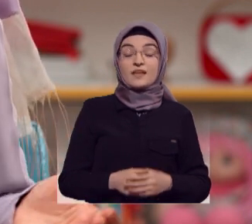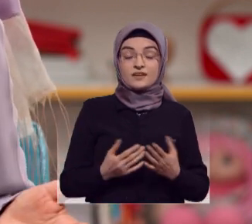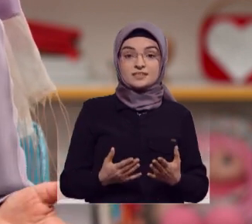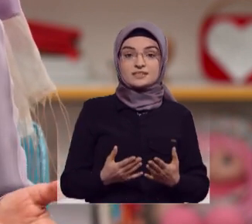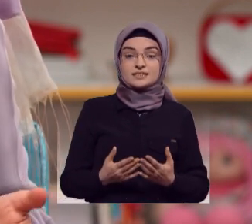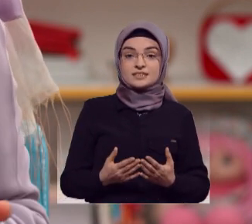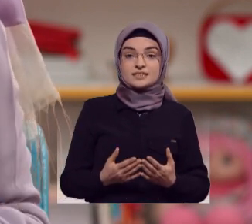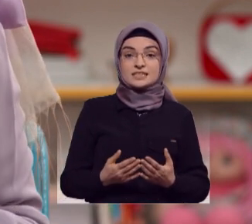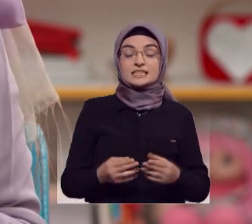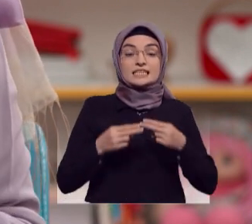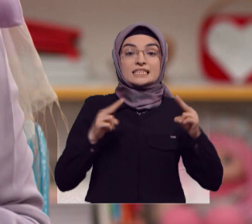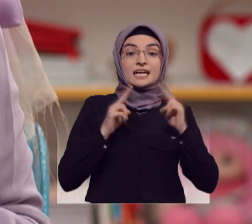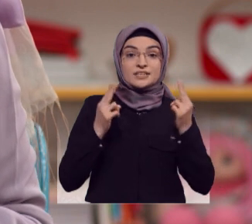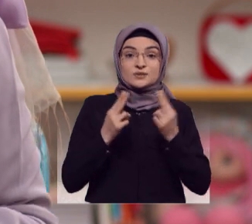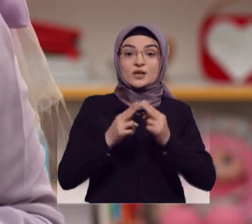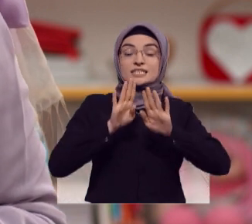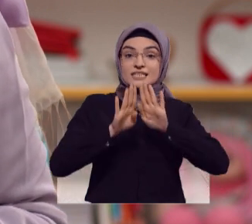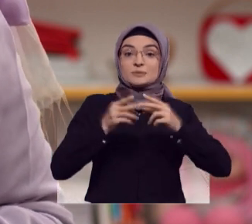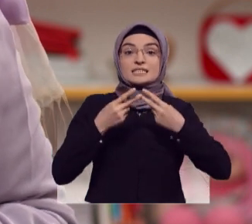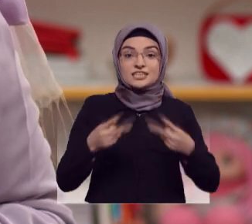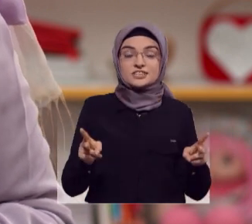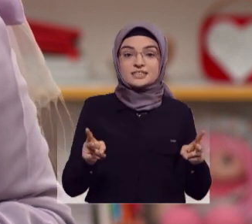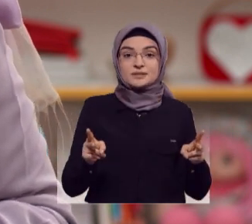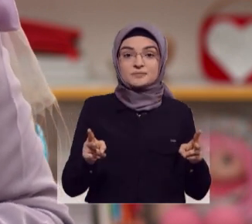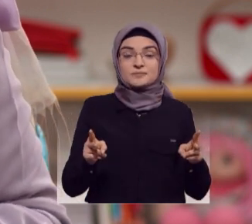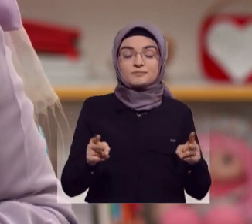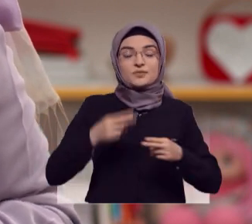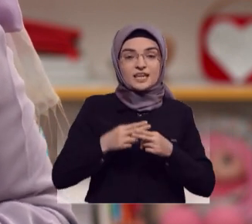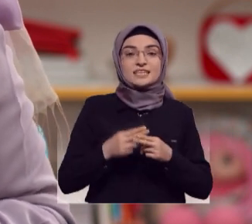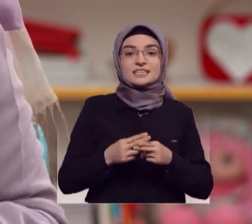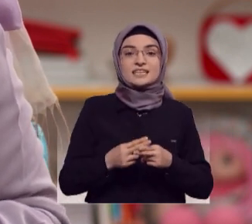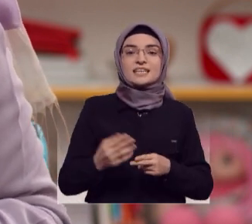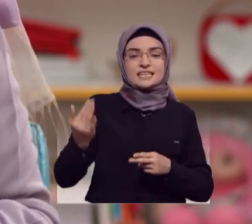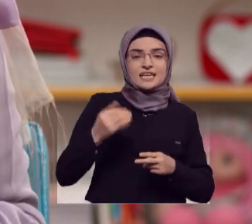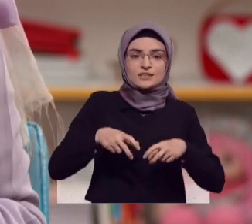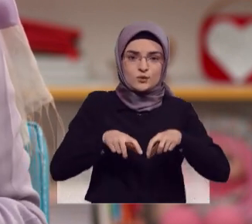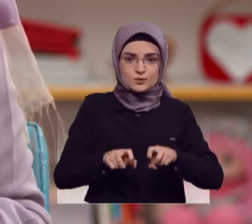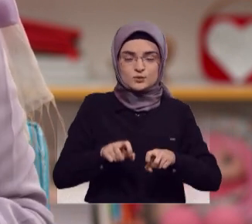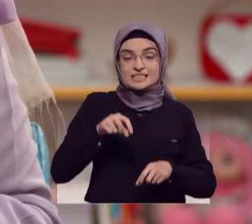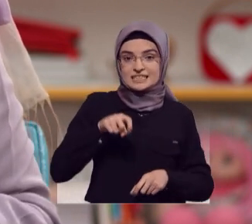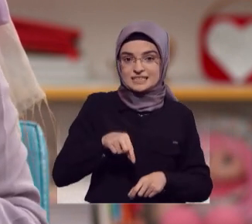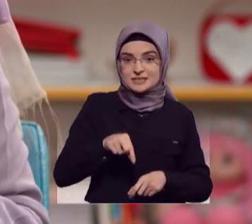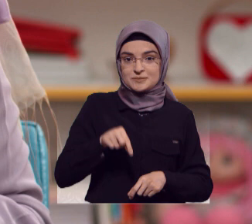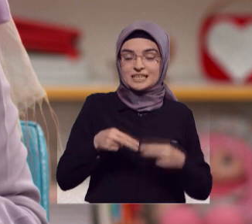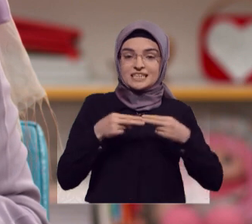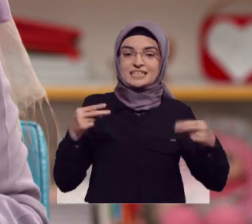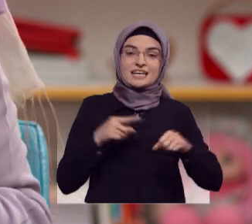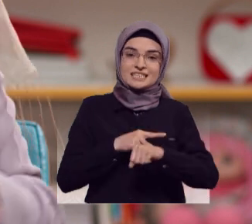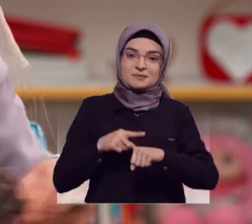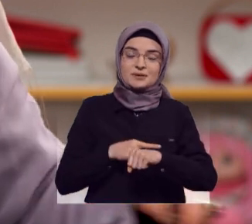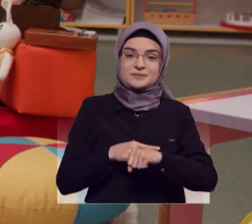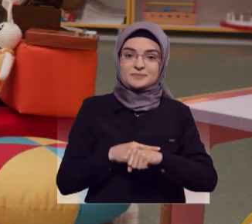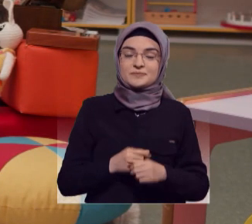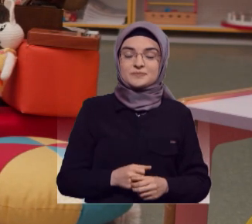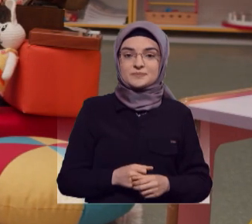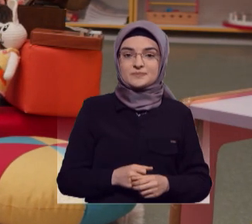Evet, hikaye diyarının kapısı açıldı. Hadi bakalım oturun. Şimdi hikaye zamanı.